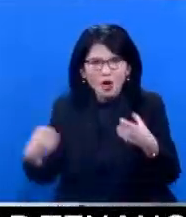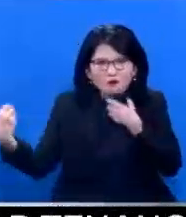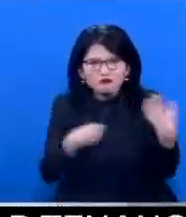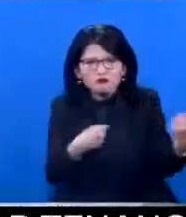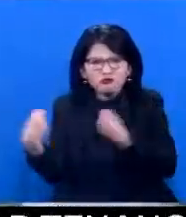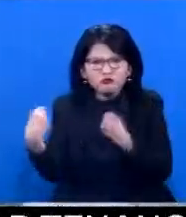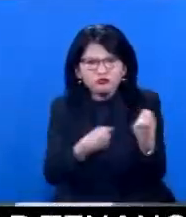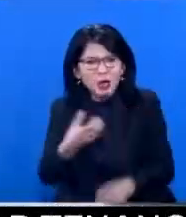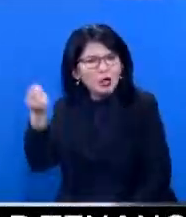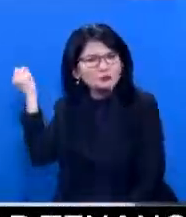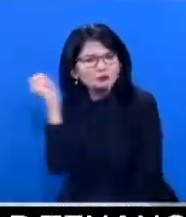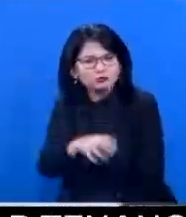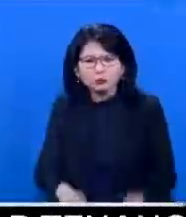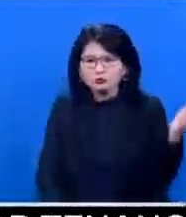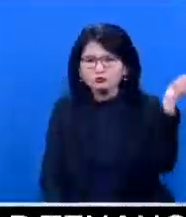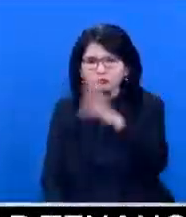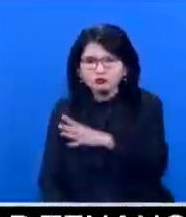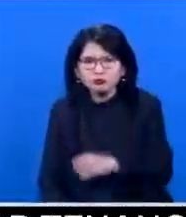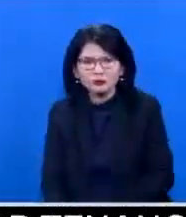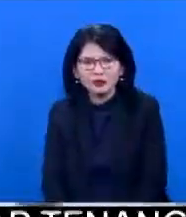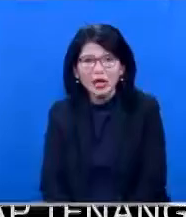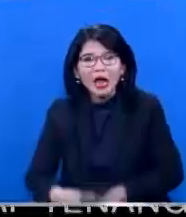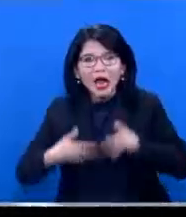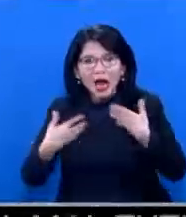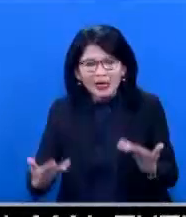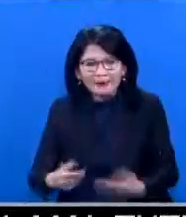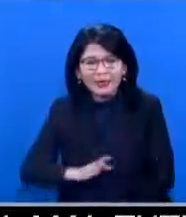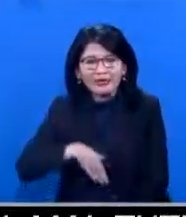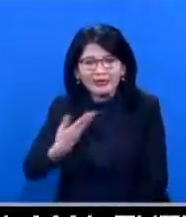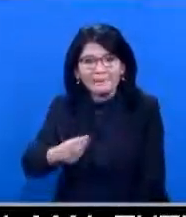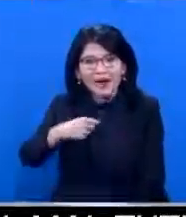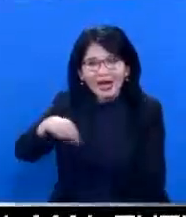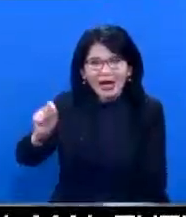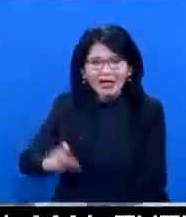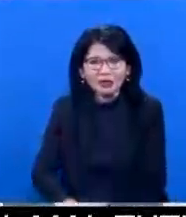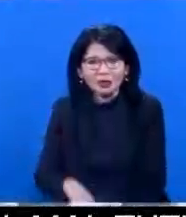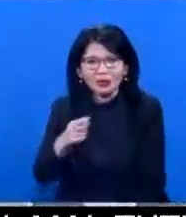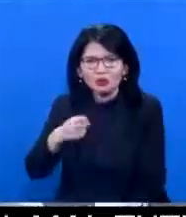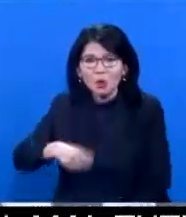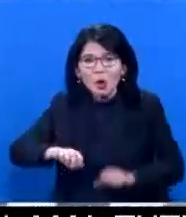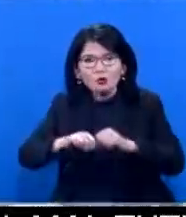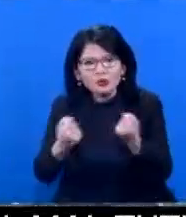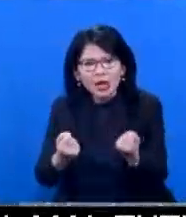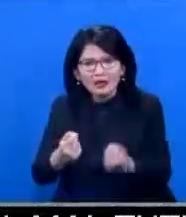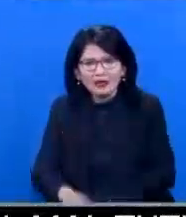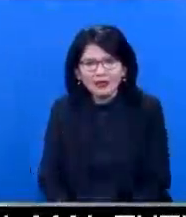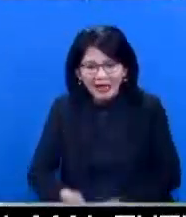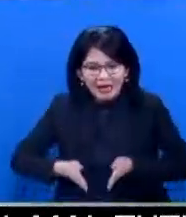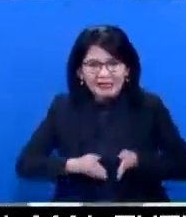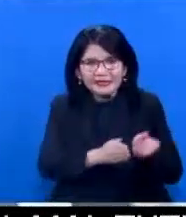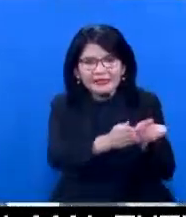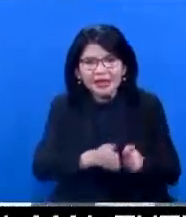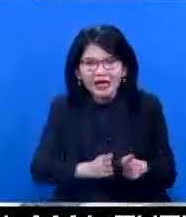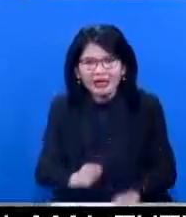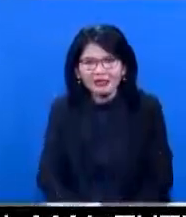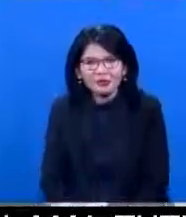serang dengan lemparan batu serta kayu. Akibat cebaki depan kantor Kadin Sultra, rusak terkena lemparan batu. Jalan Laude Hadi